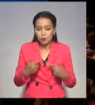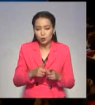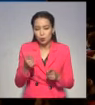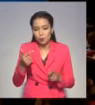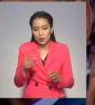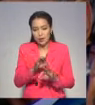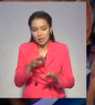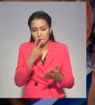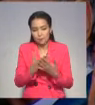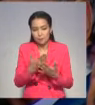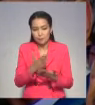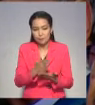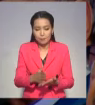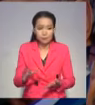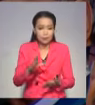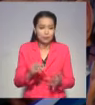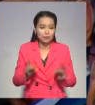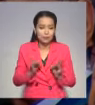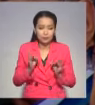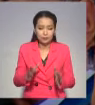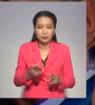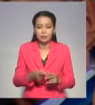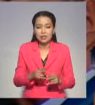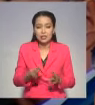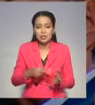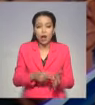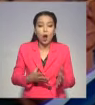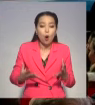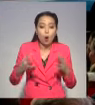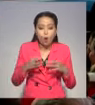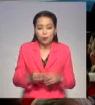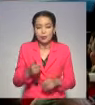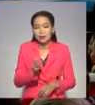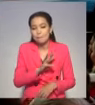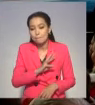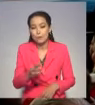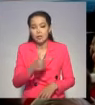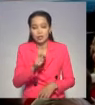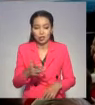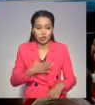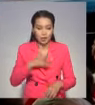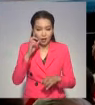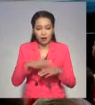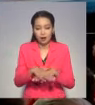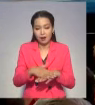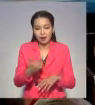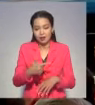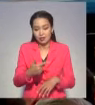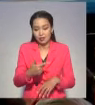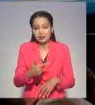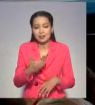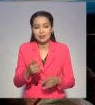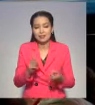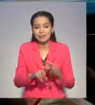идеалам. Поэтому все эти праздники стали общими для миллионов граждан нашей страны, независимо от